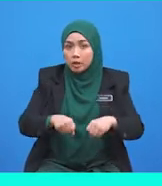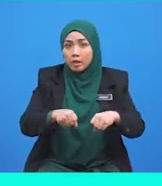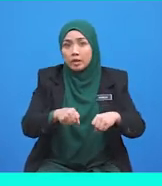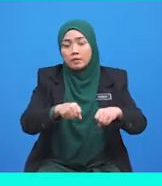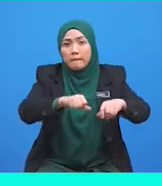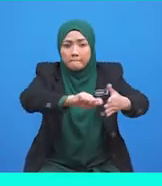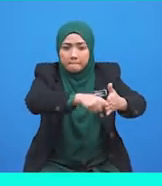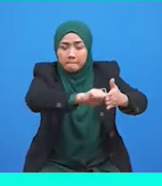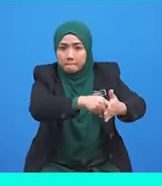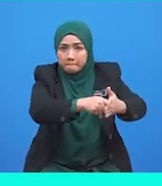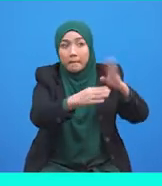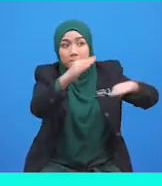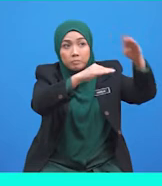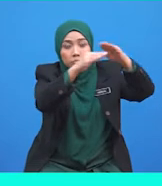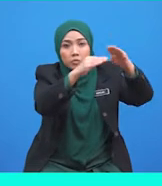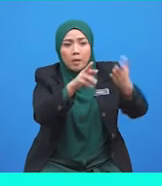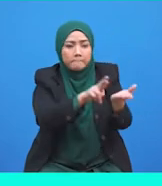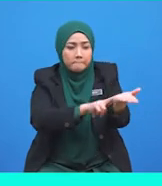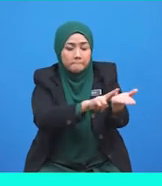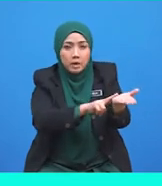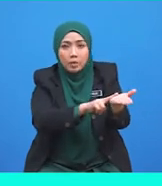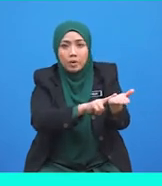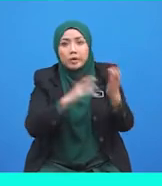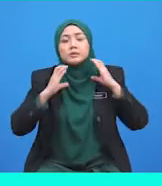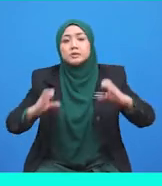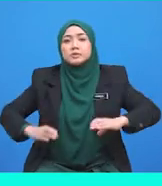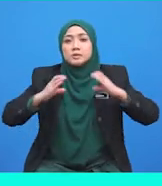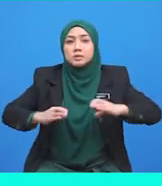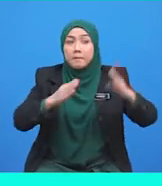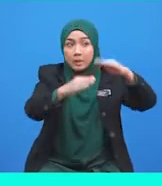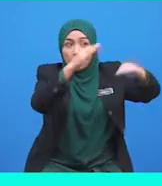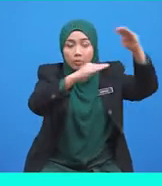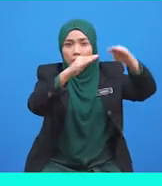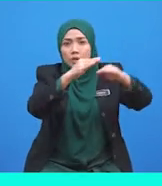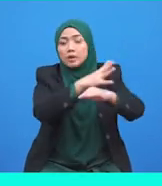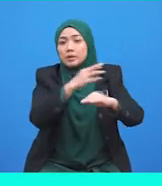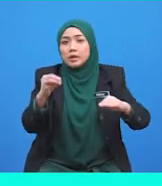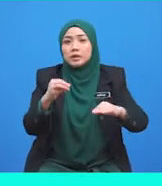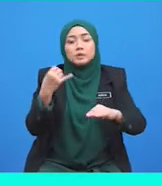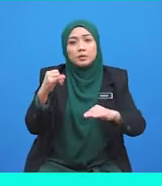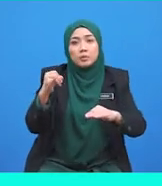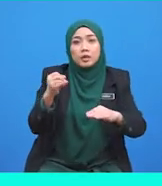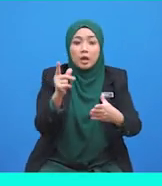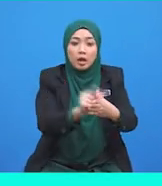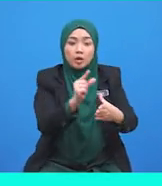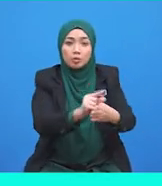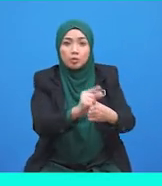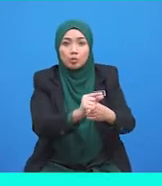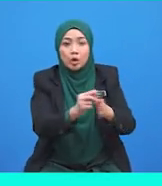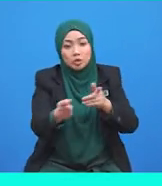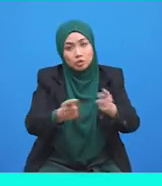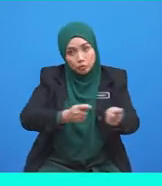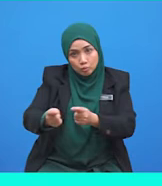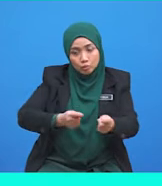bangunan tersebut dengan merawat kecacatan yang ada tanpa mengganggu struktur dan keaslian